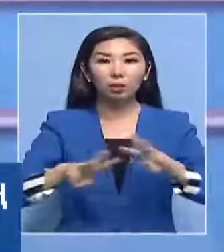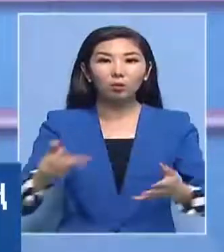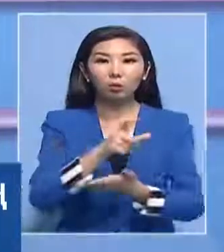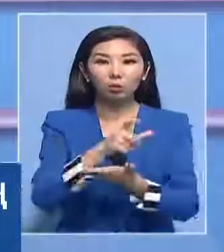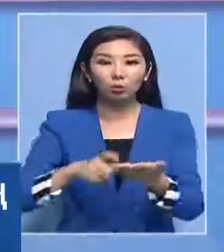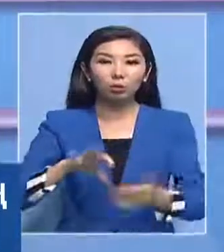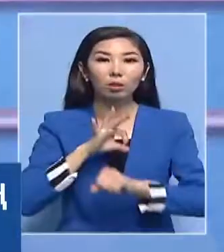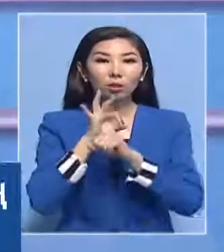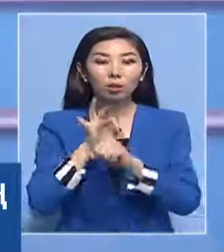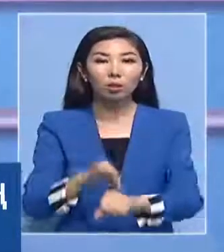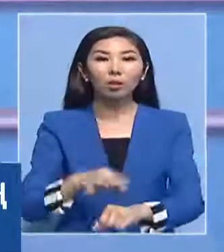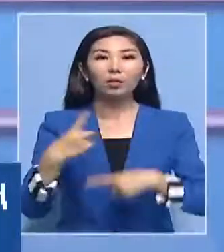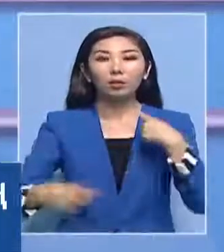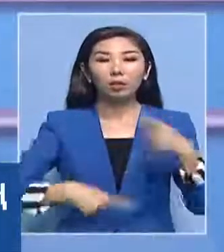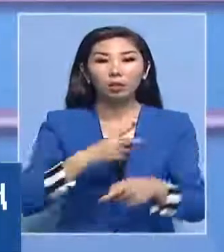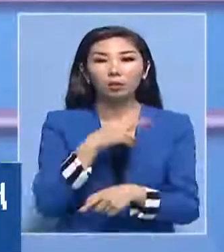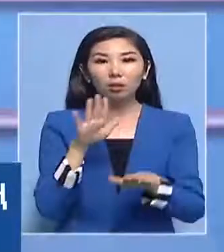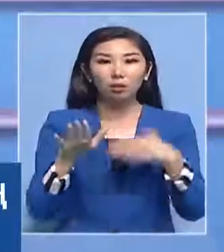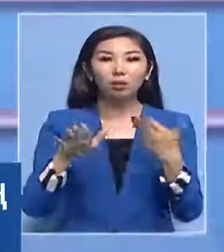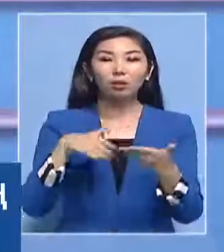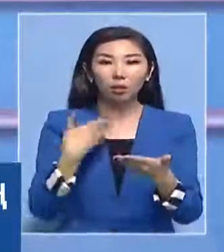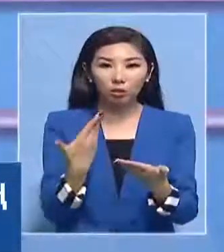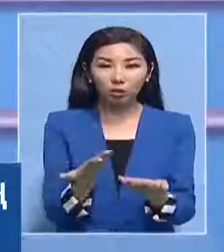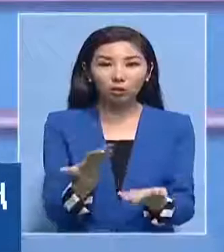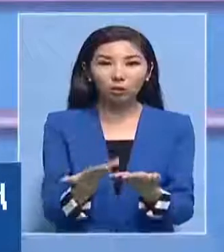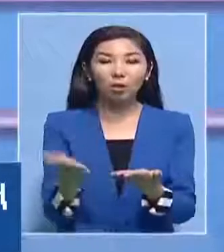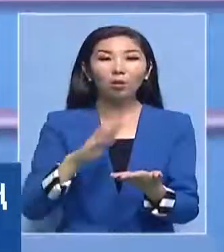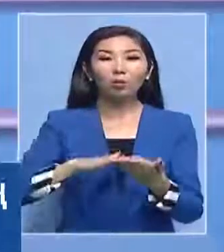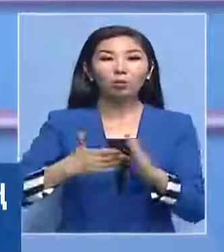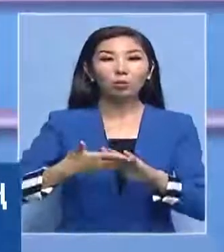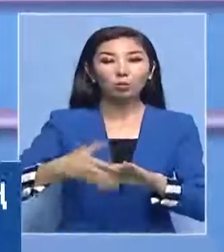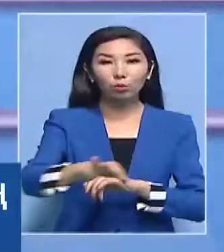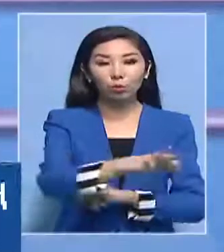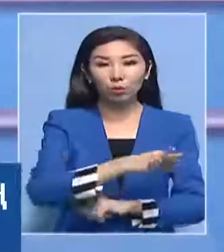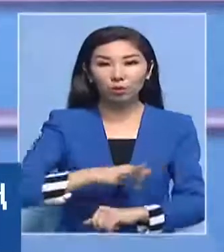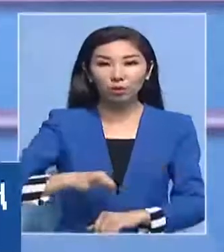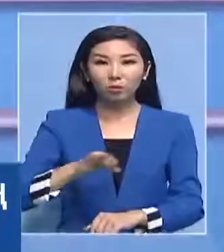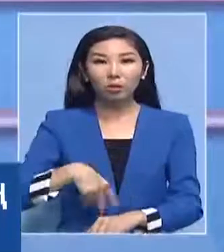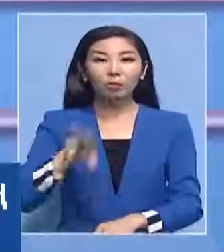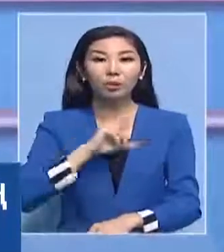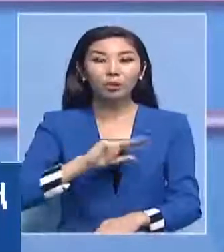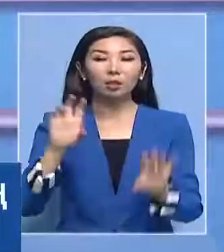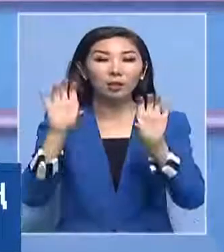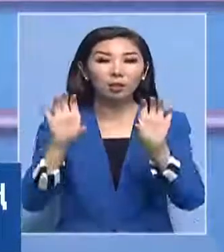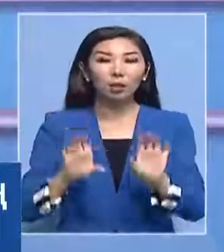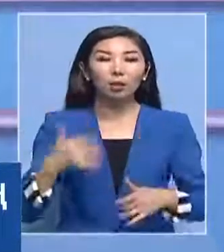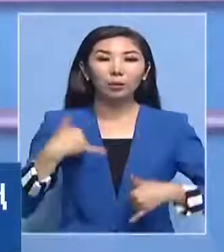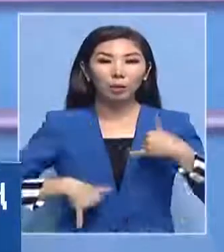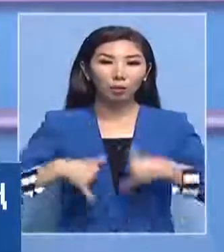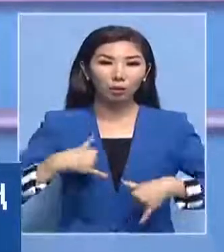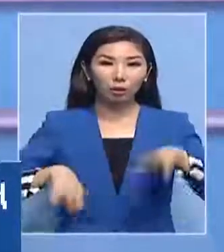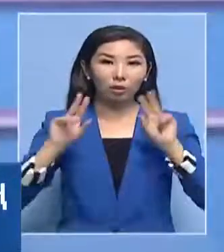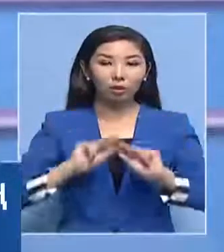өткізді. Енді екі жақты тараптармен келісілген осы өңірлік келісімде еңбек заңнамасы негізінде